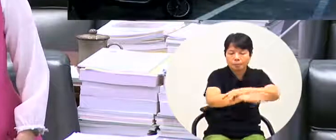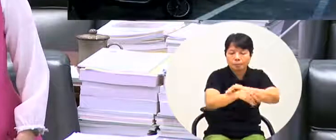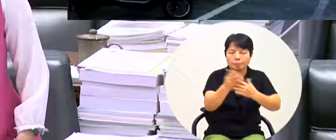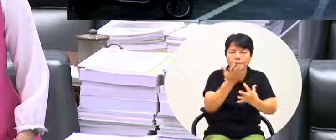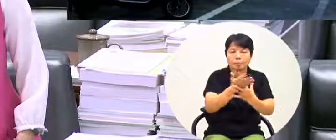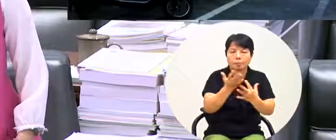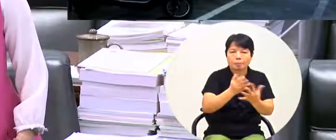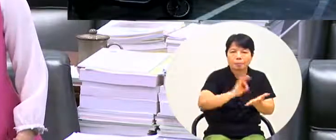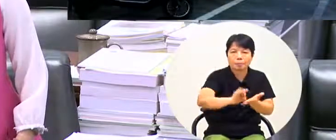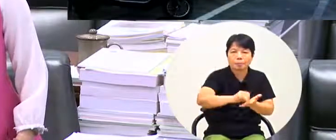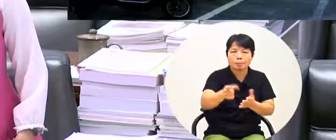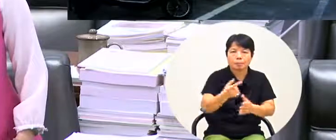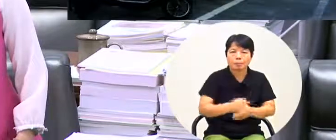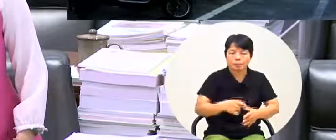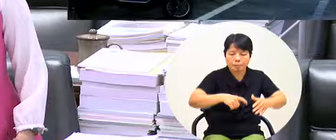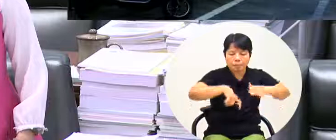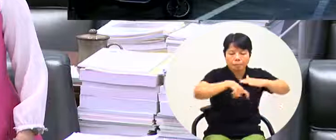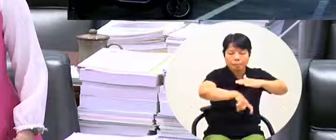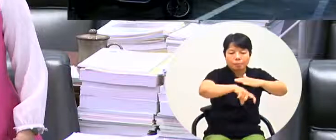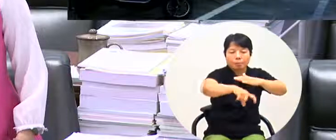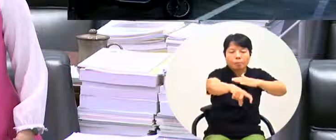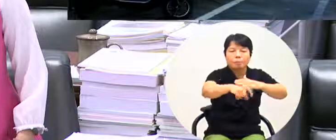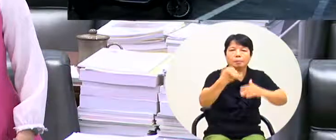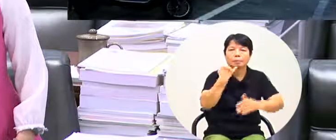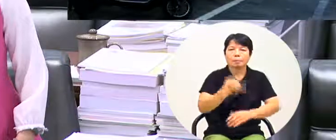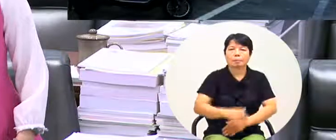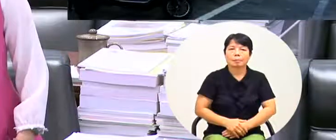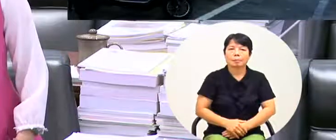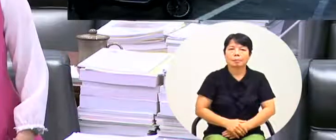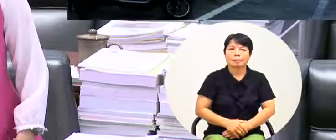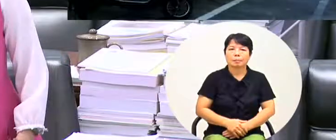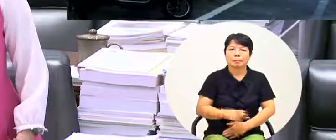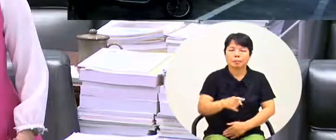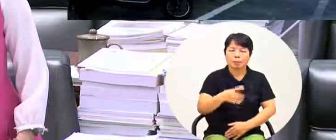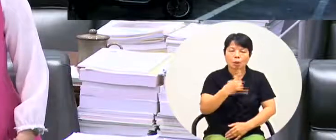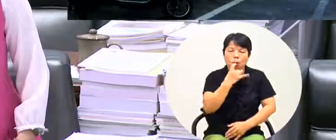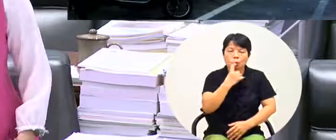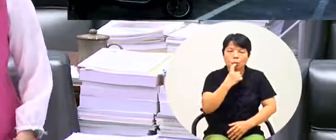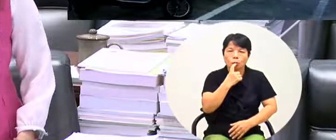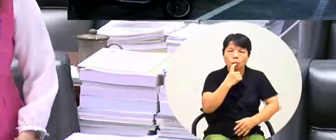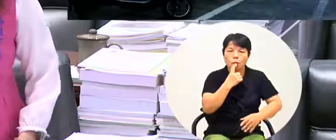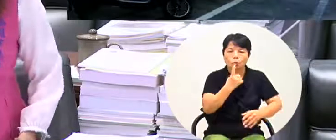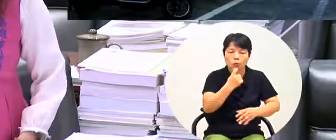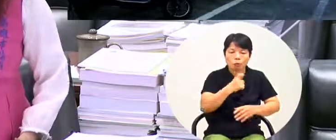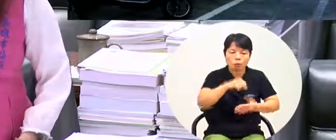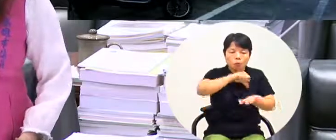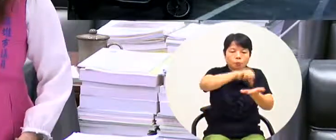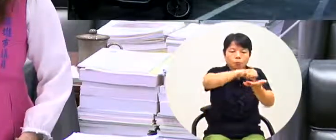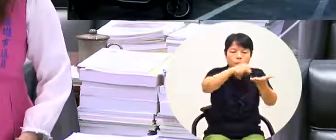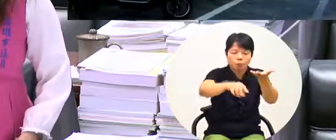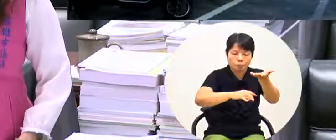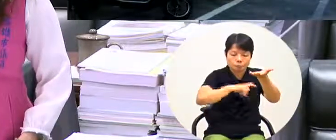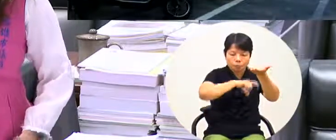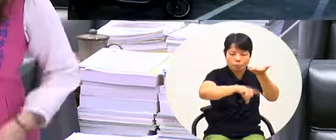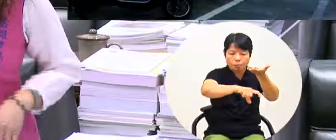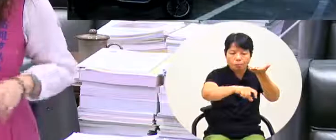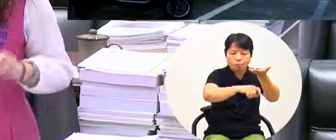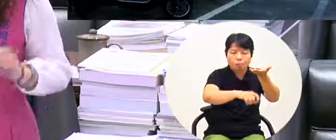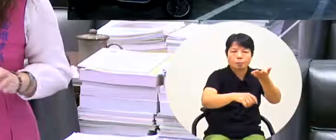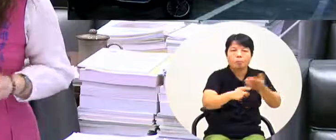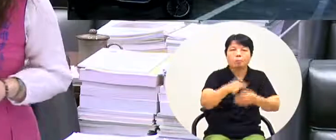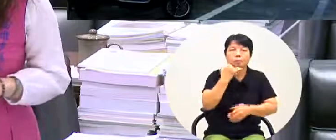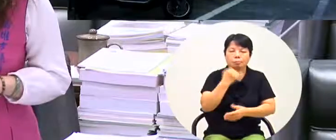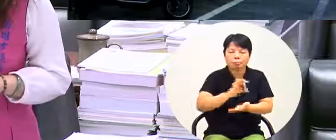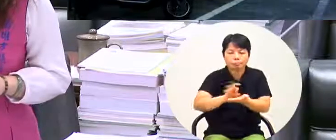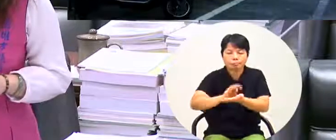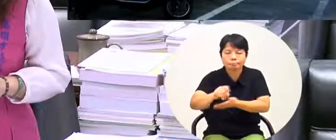脚踏车，然后这上面就是一个绿色植栽带区，你看这样的空间充分的利用。所以我觉得在我们